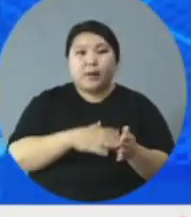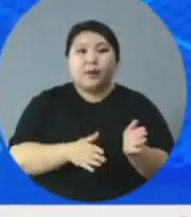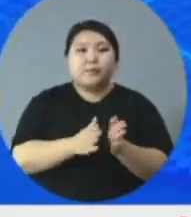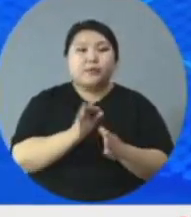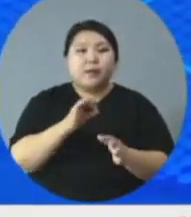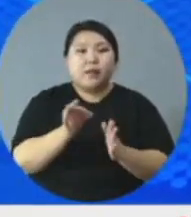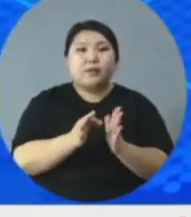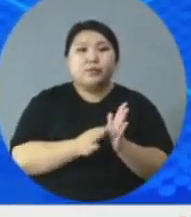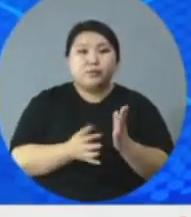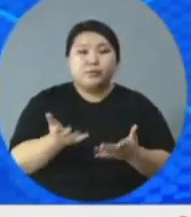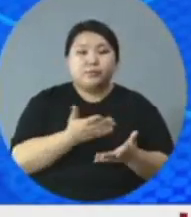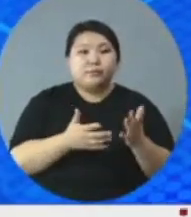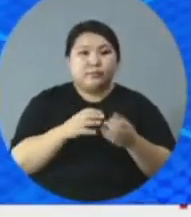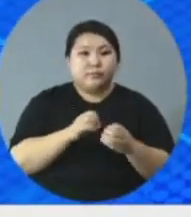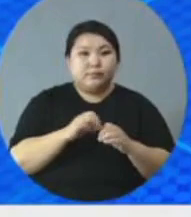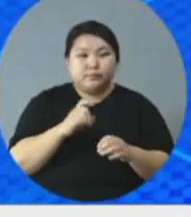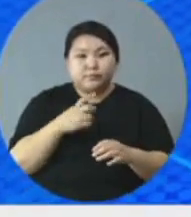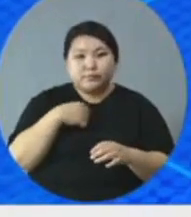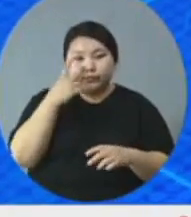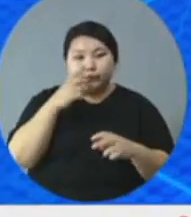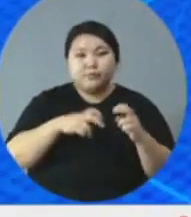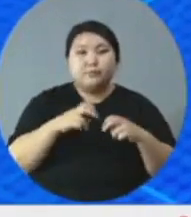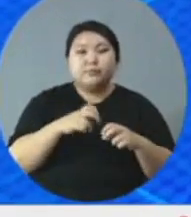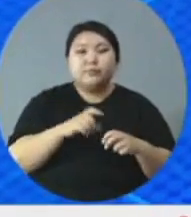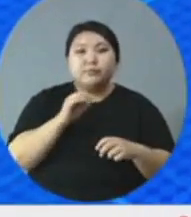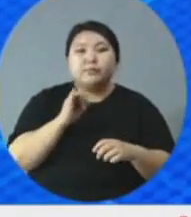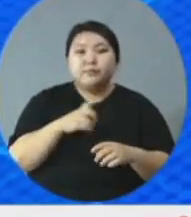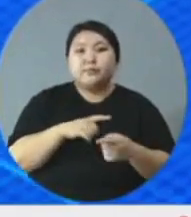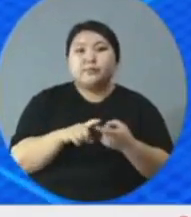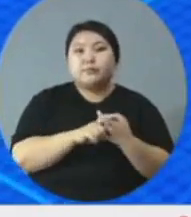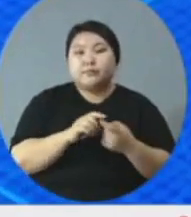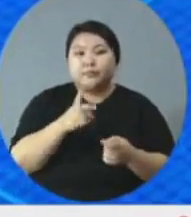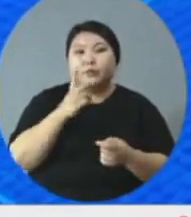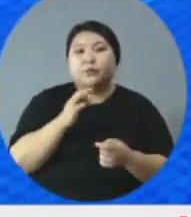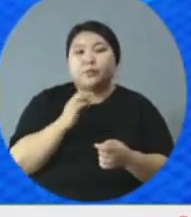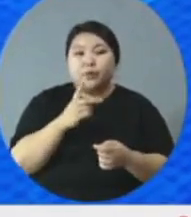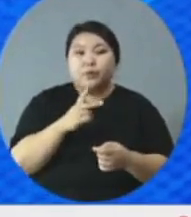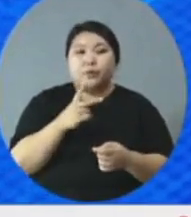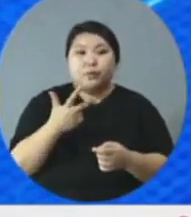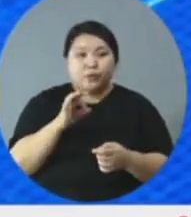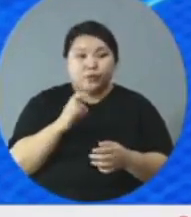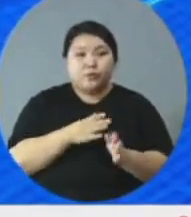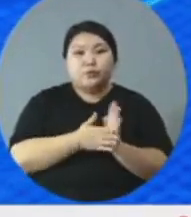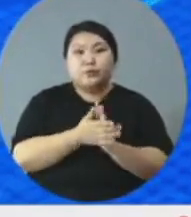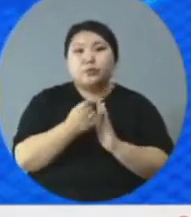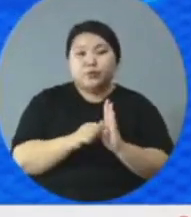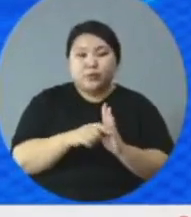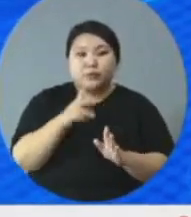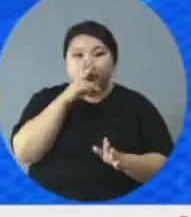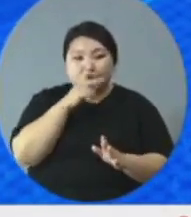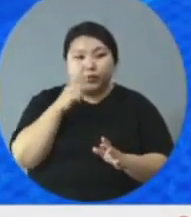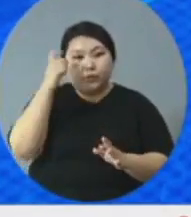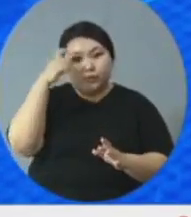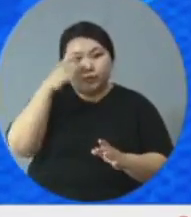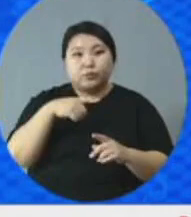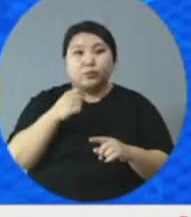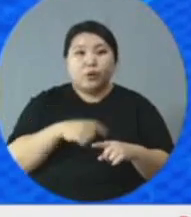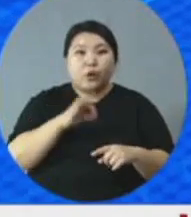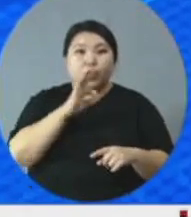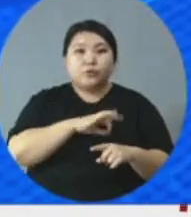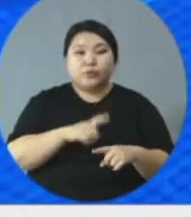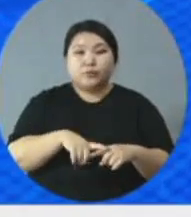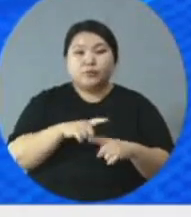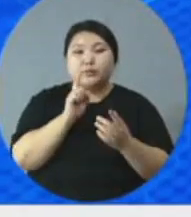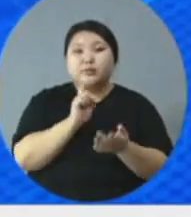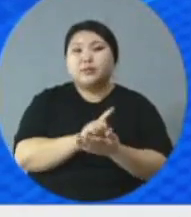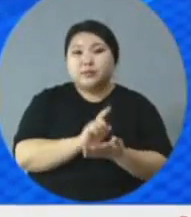яамтай хамтарсан хилцүүлэг хийлээ. Монголын үйл төвчний эвлэлийн холбооноос 2023 оны төсөвт цалин хөлсний